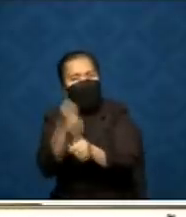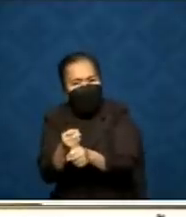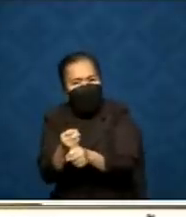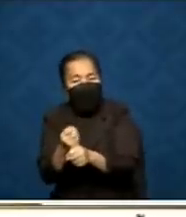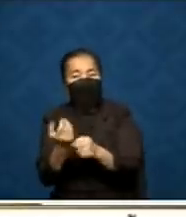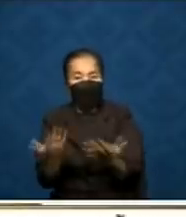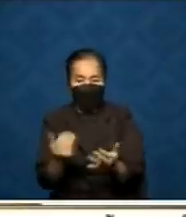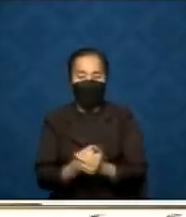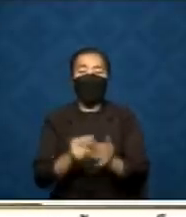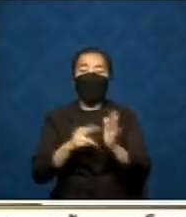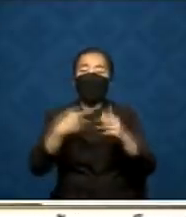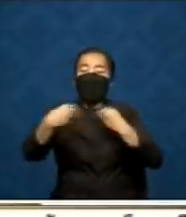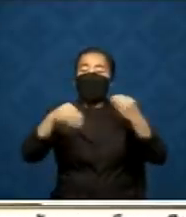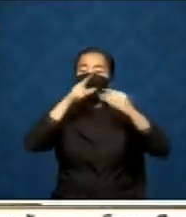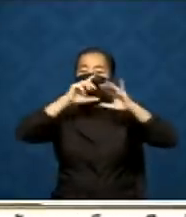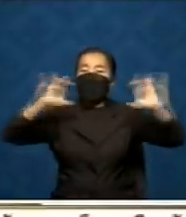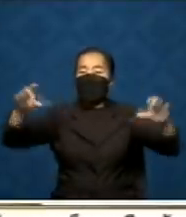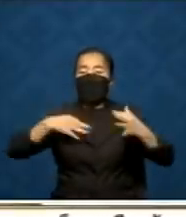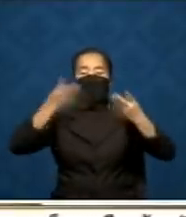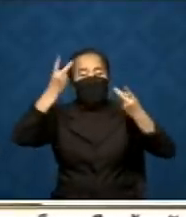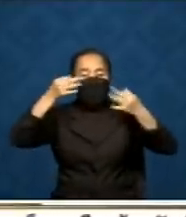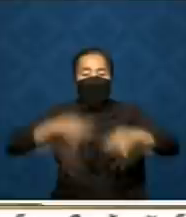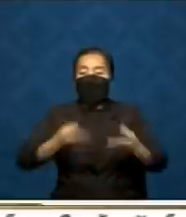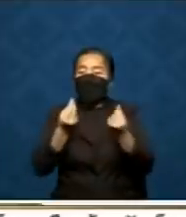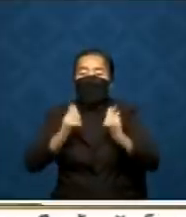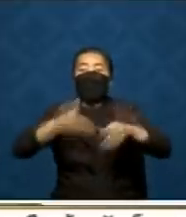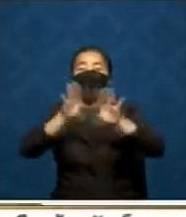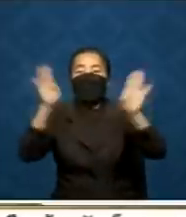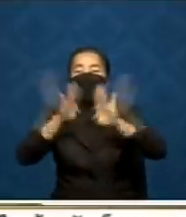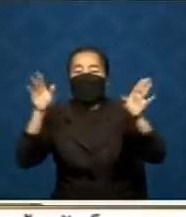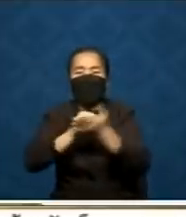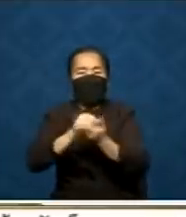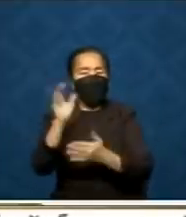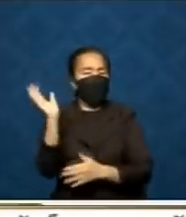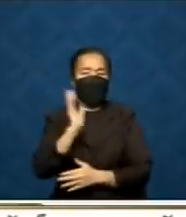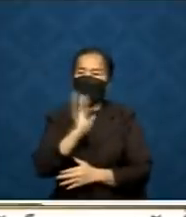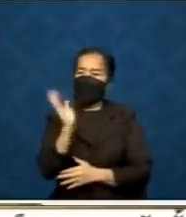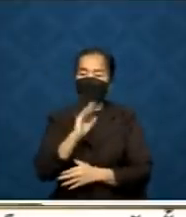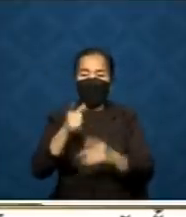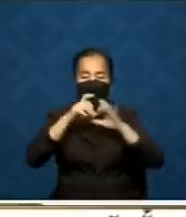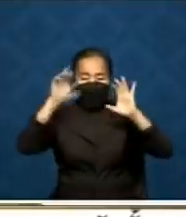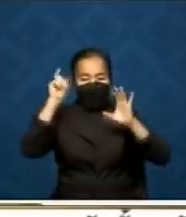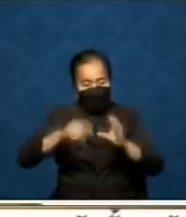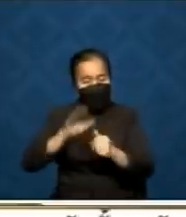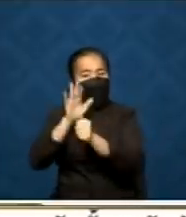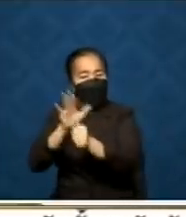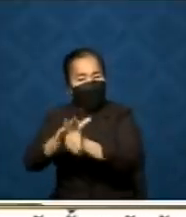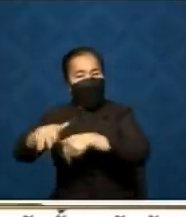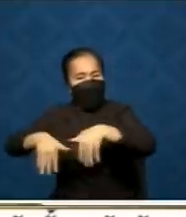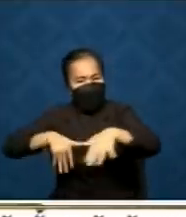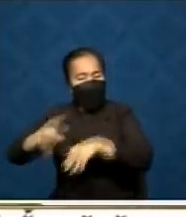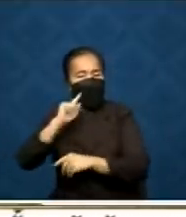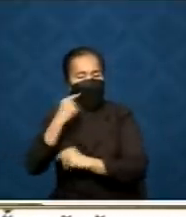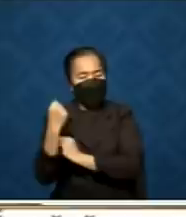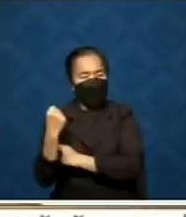เต็มตัวจากการล่ะหลวงของรัฐแท้ๆแบบนี้ก็ต้องดูแลเขาดิอยู่ดีๆเป็นกรรมของเขาซึ่งคน